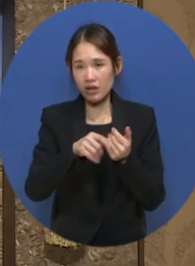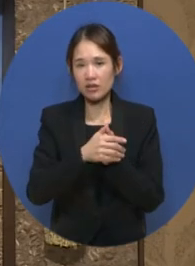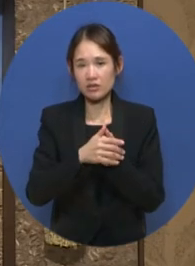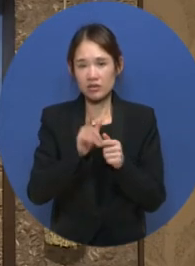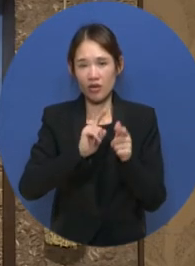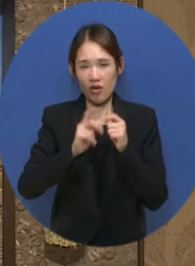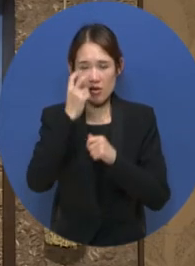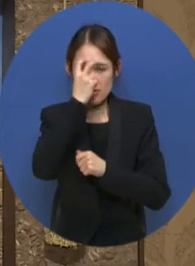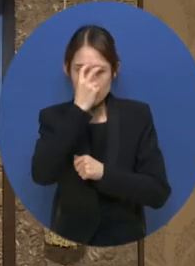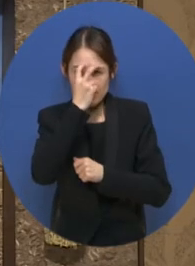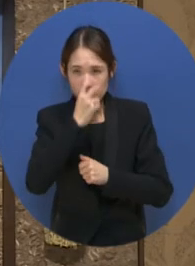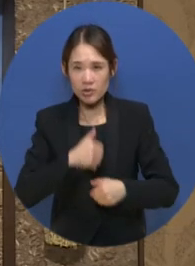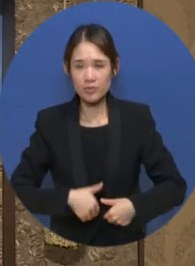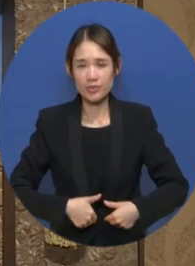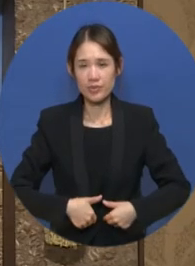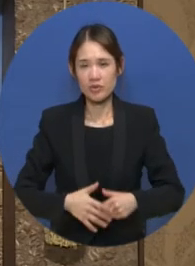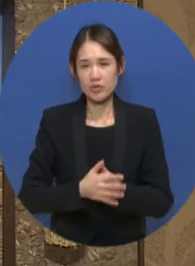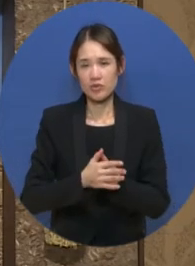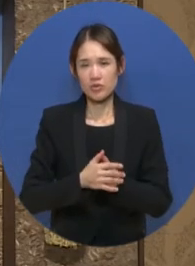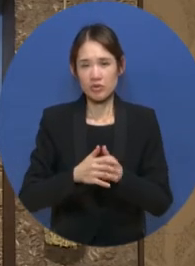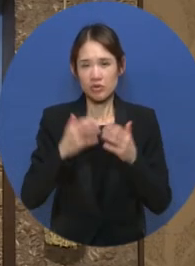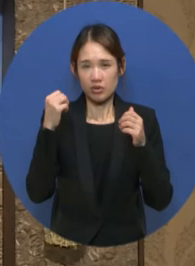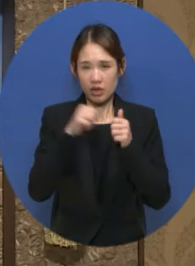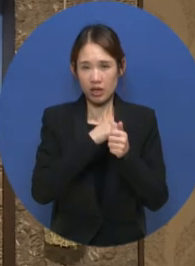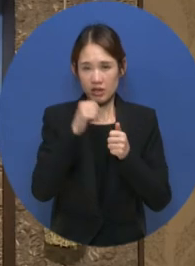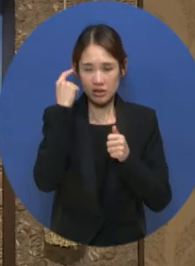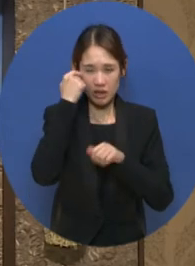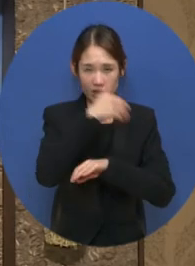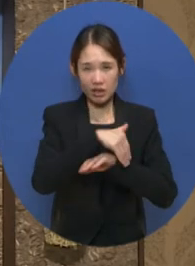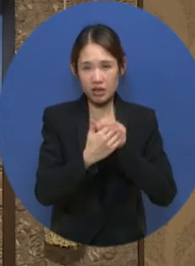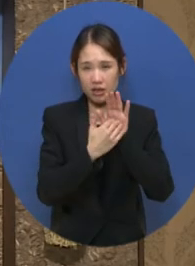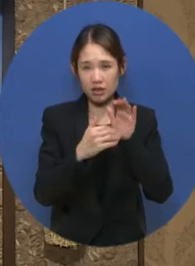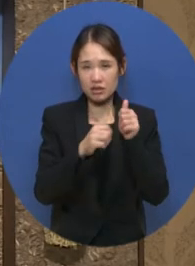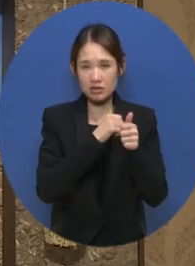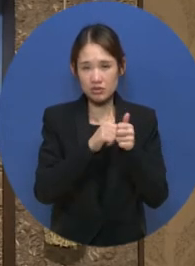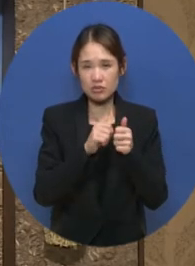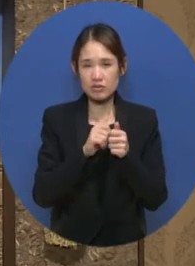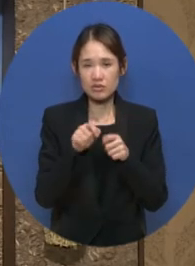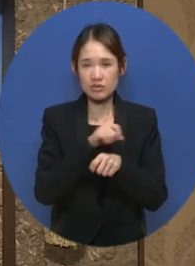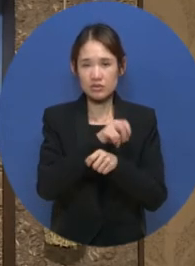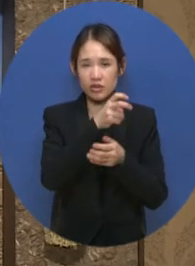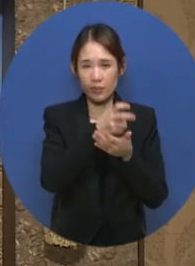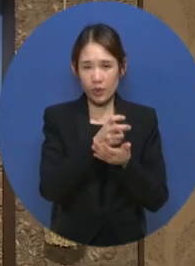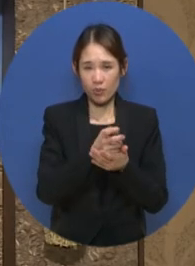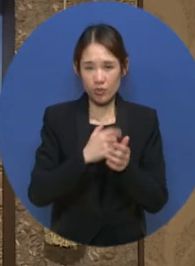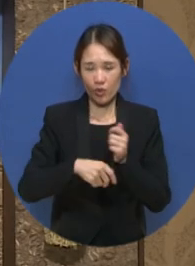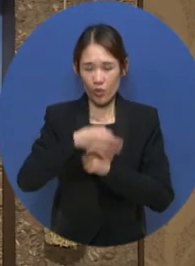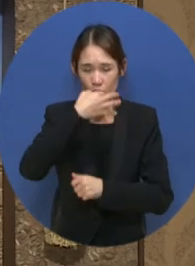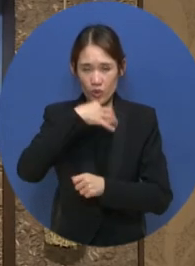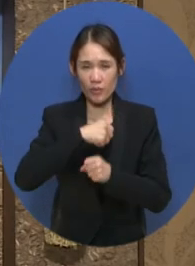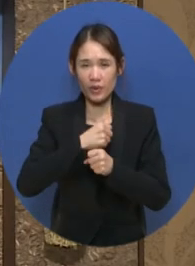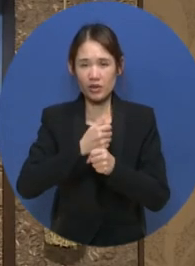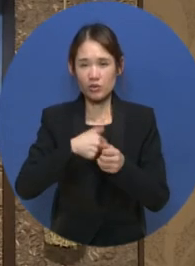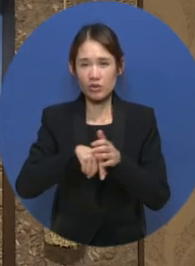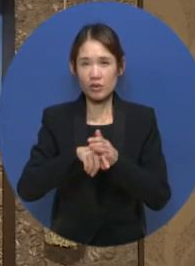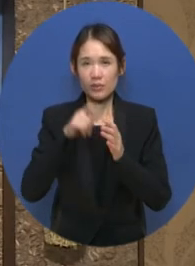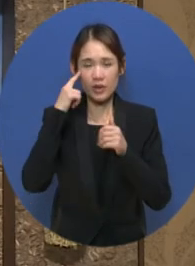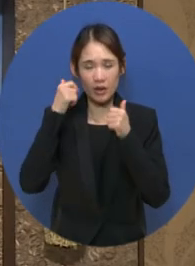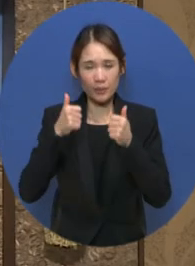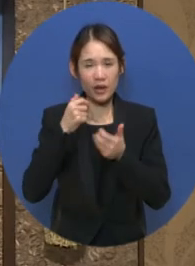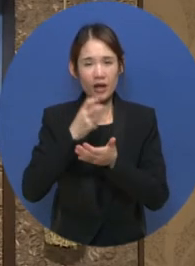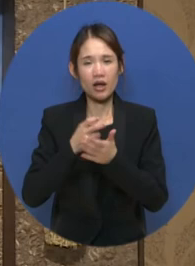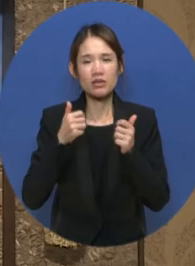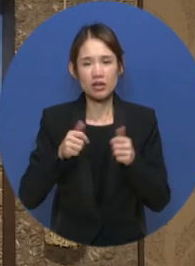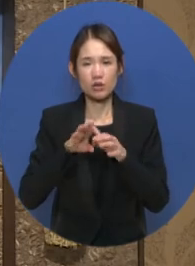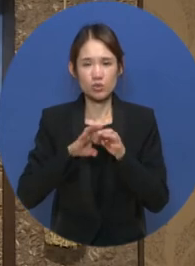검토를 하셔서 예 좀 더 확대 예방이나 피해자 지원에 있어서 이 특례 법 이 조금 더 효과적이다 라고 하는 좀 판단을